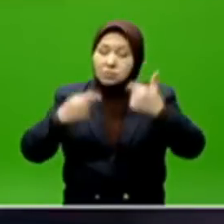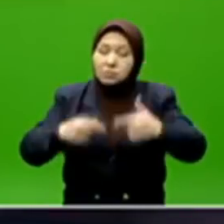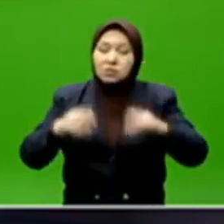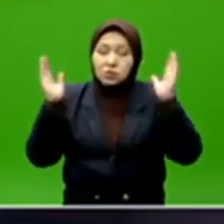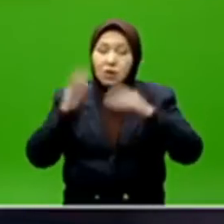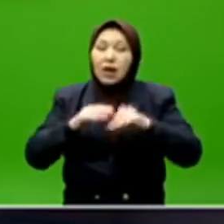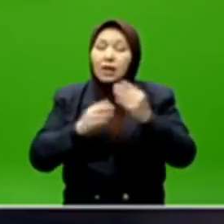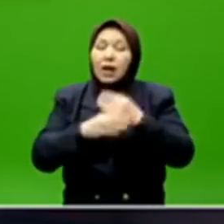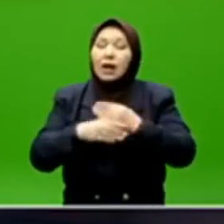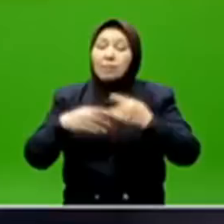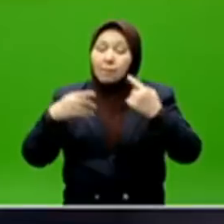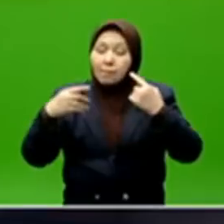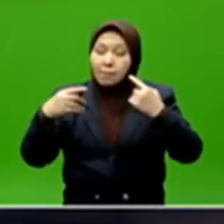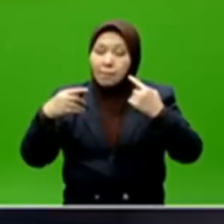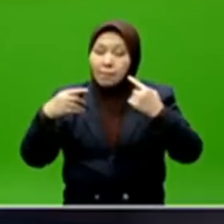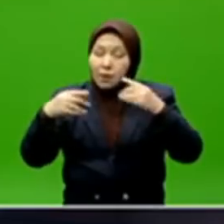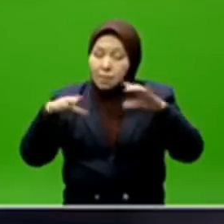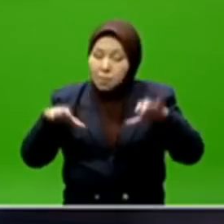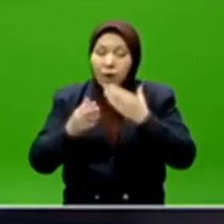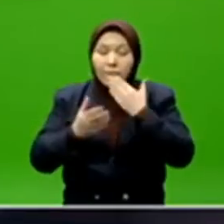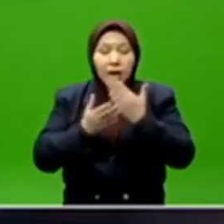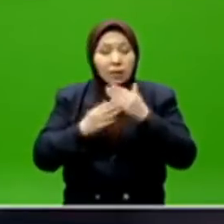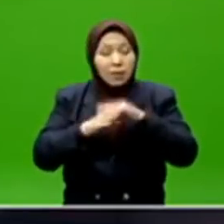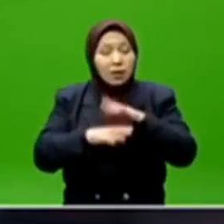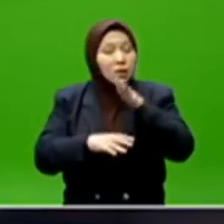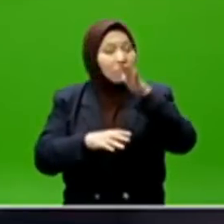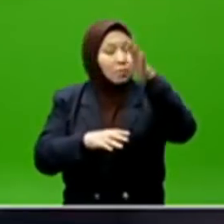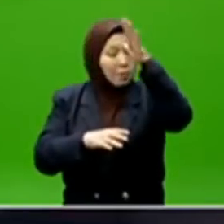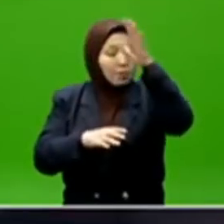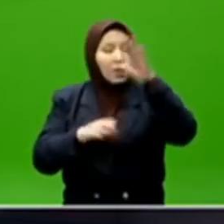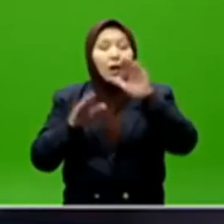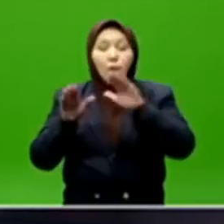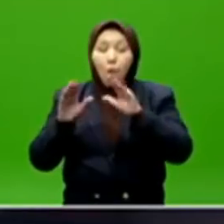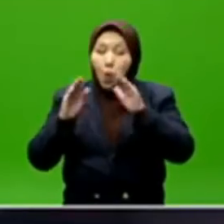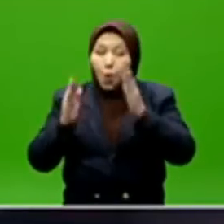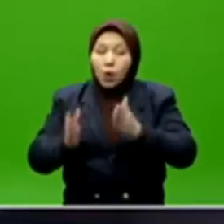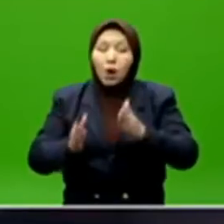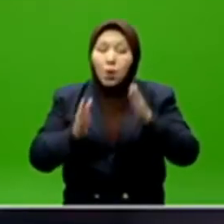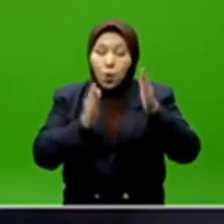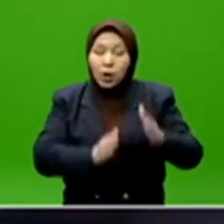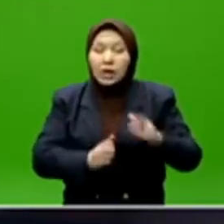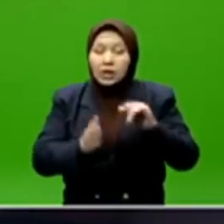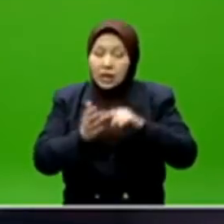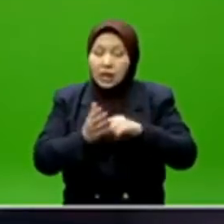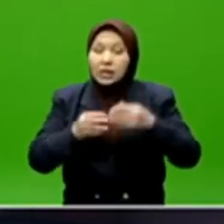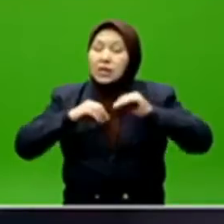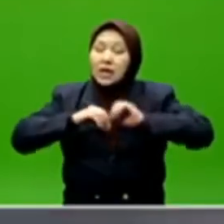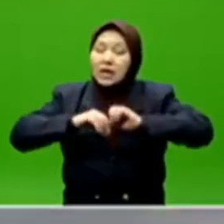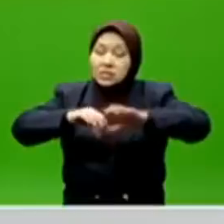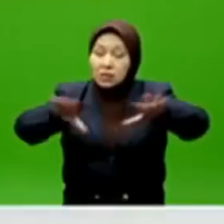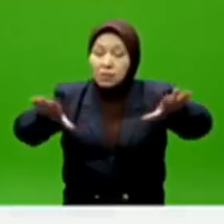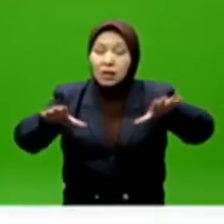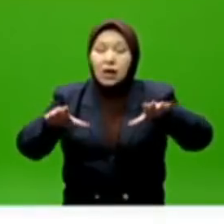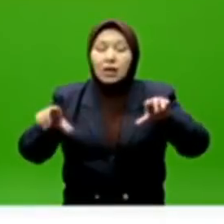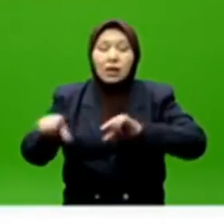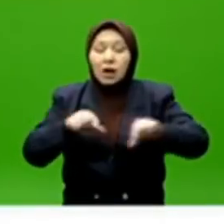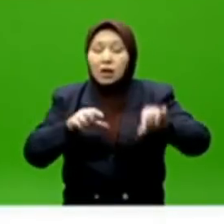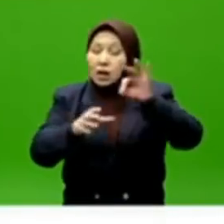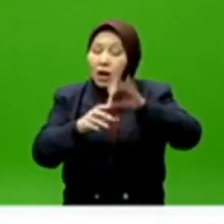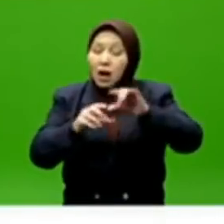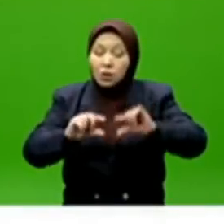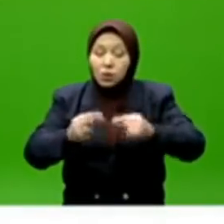dan memperjuangkan berbuat baik kepada ibu bapa dan orang-orang yang beriman. Inilah yang kita ingin sebarkan dalam tabung gerakan Al-Quran.